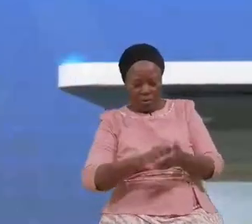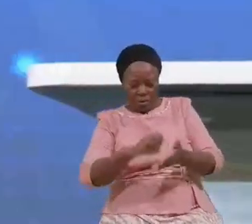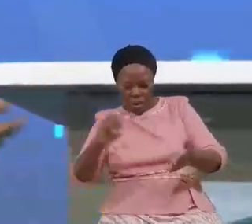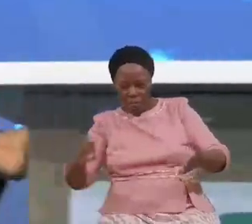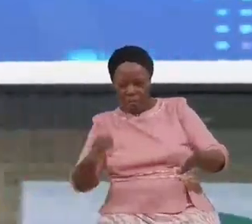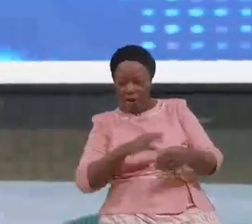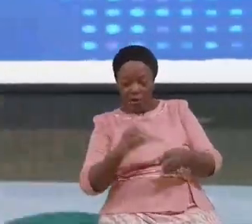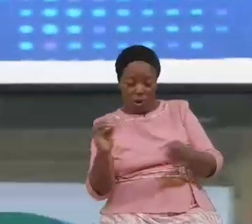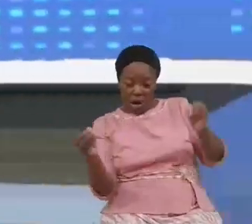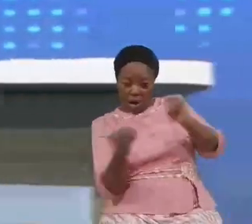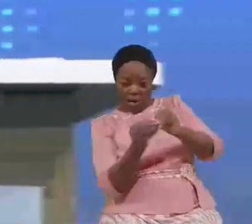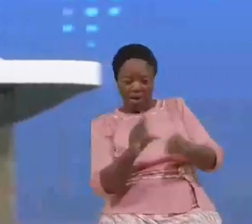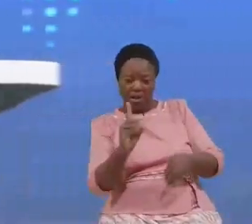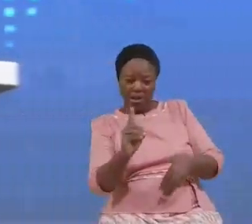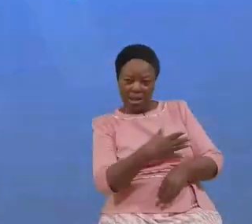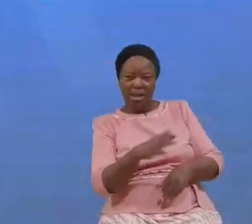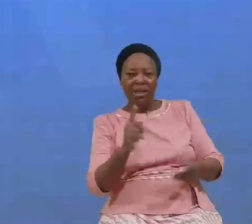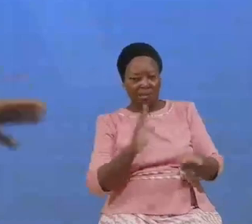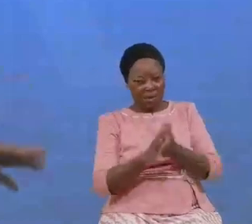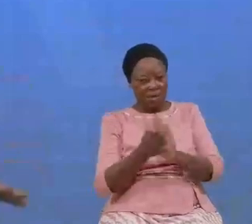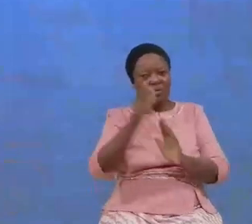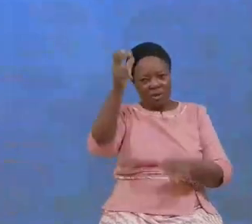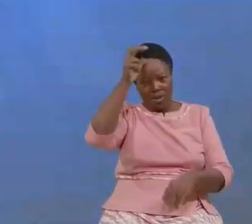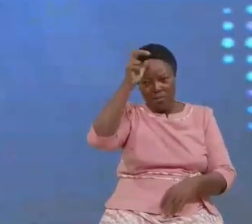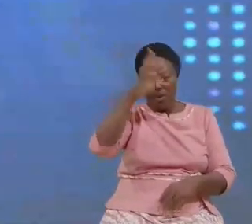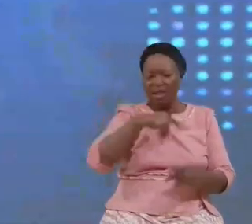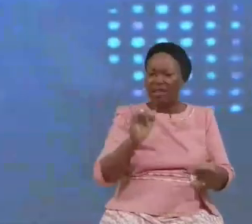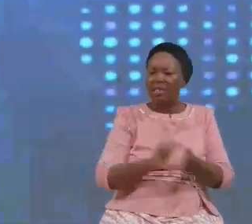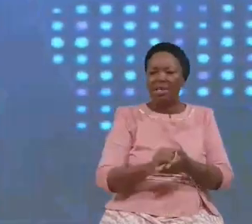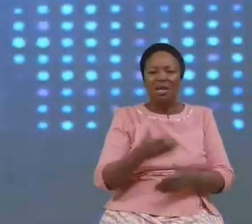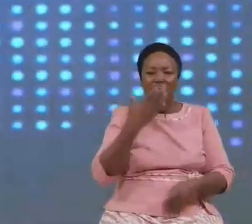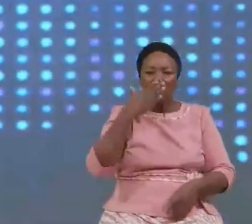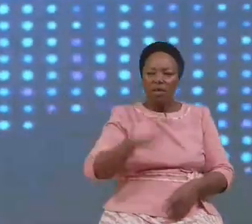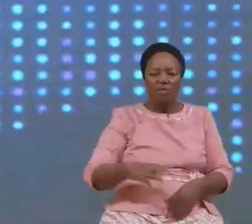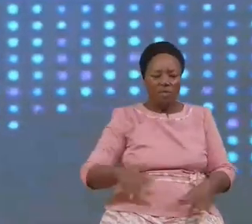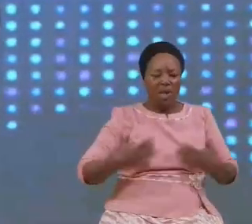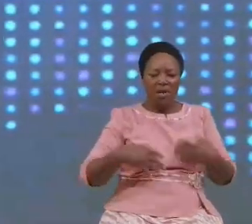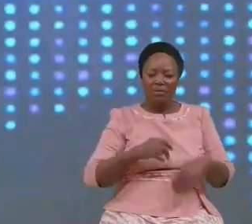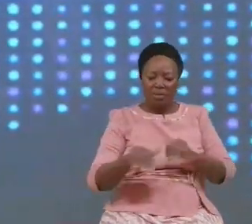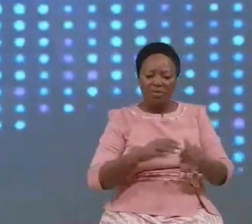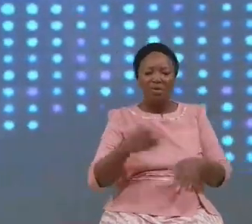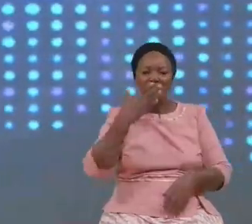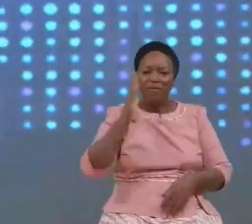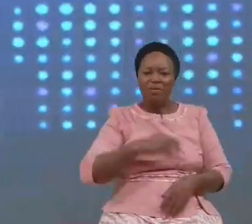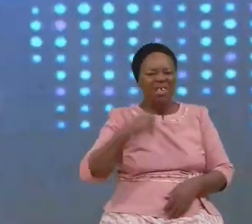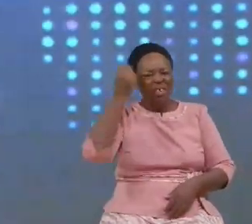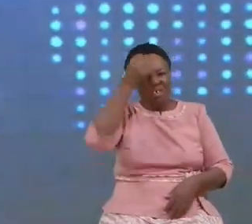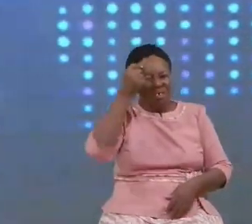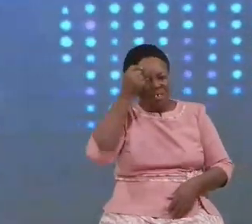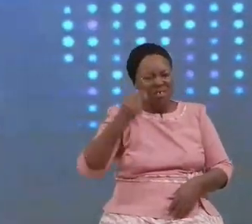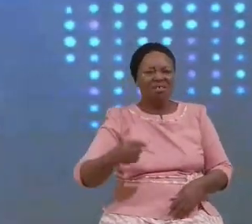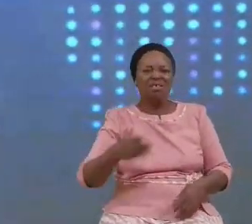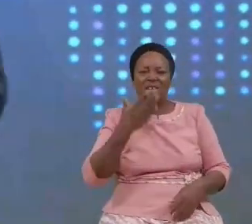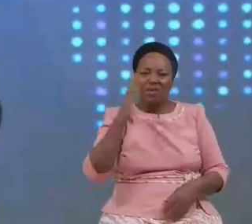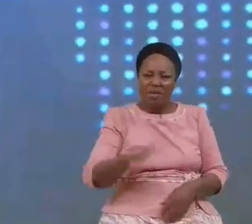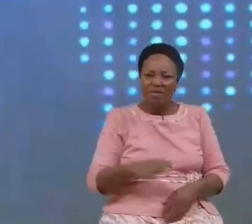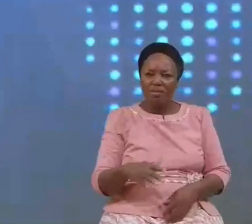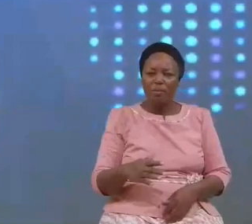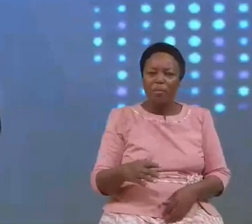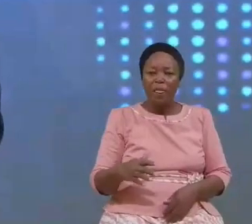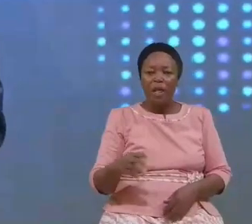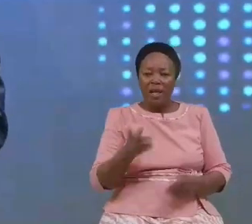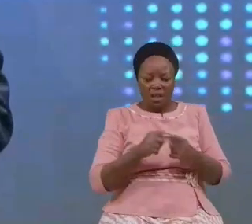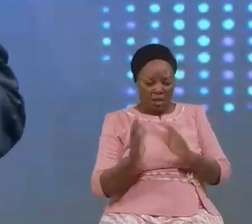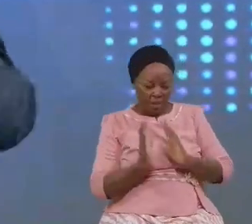quelque chose ça devait diabolique il fait le mal il pense au mal et